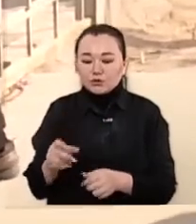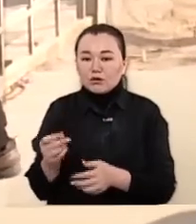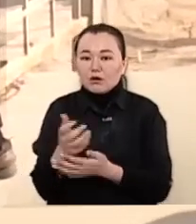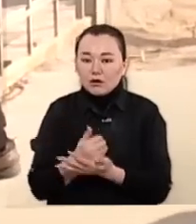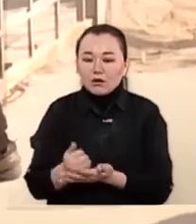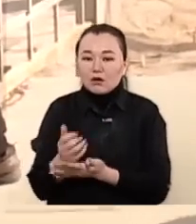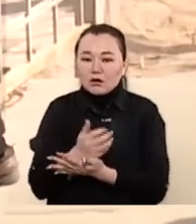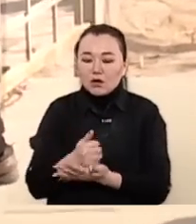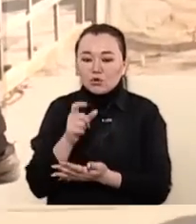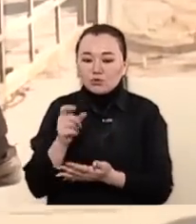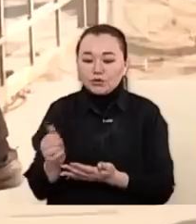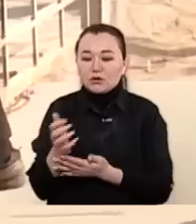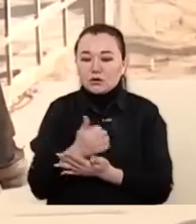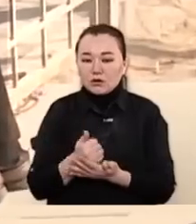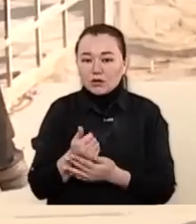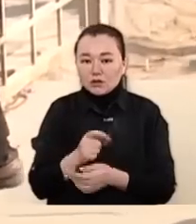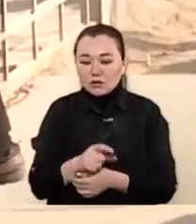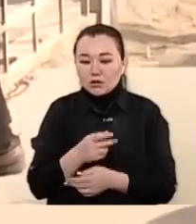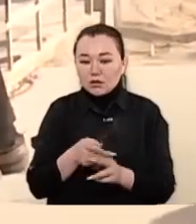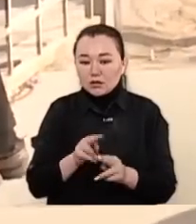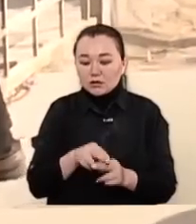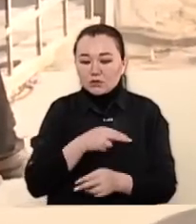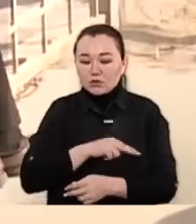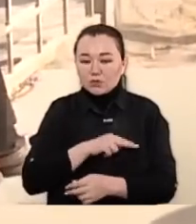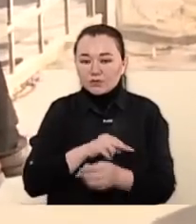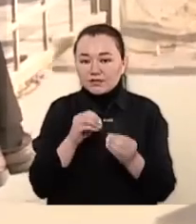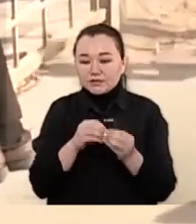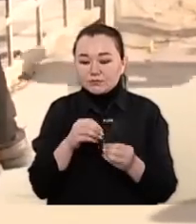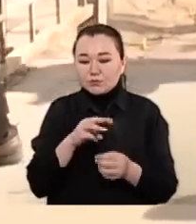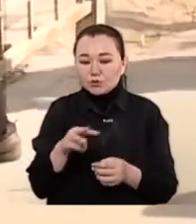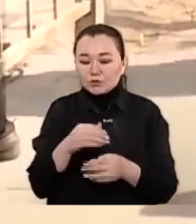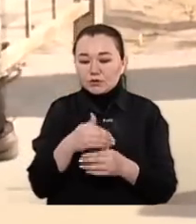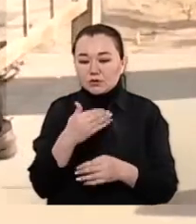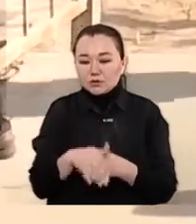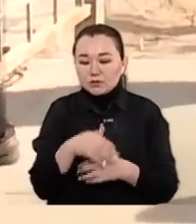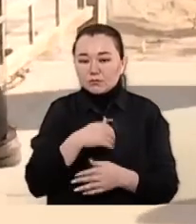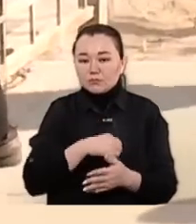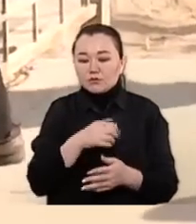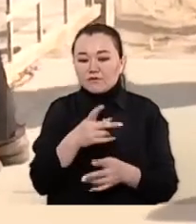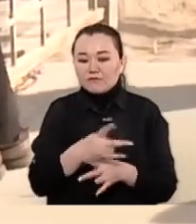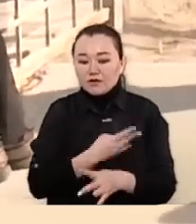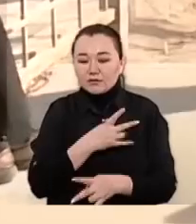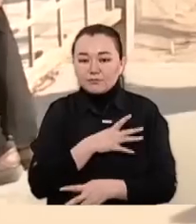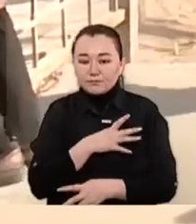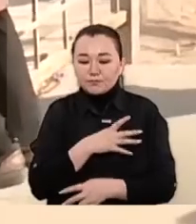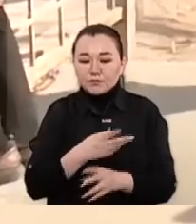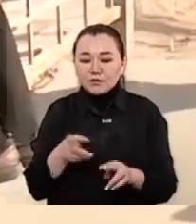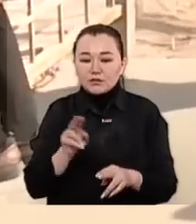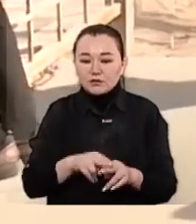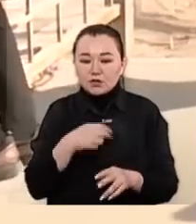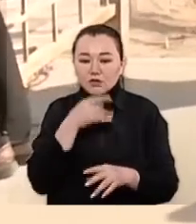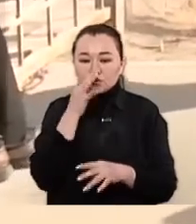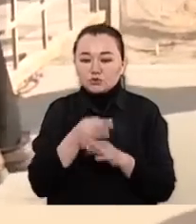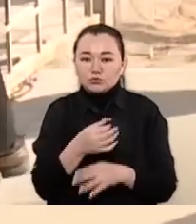болды. А біздің бұл жұмысқа 10 минут кешігуімізге септігін тигізді. Сондықтан айтар